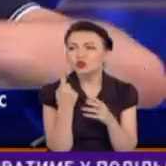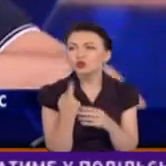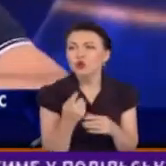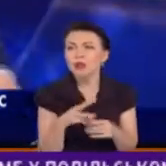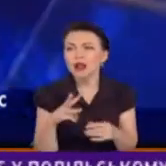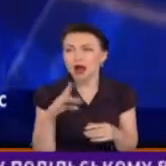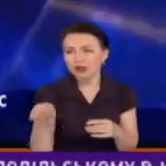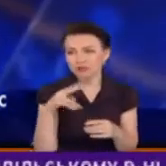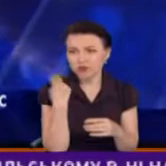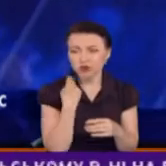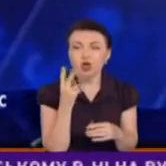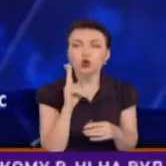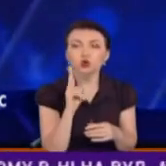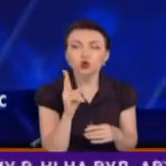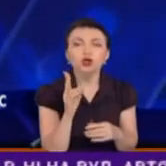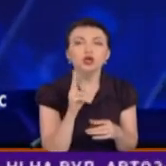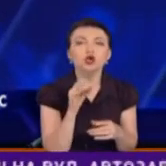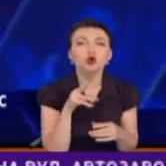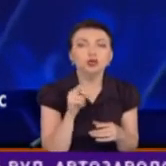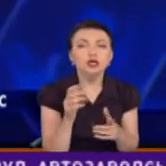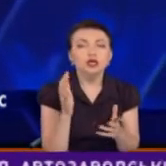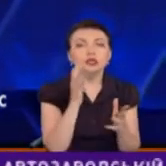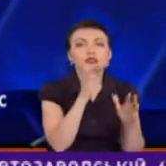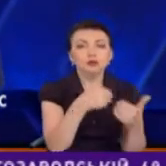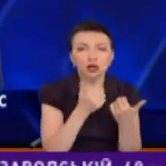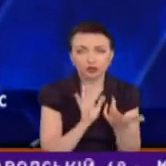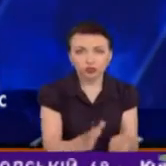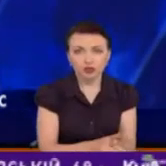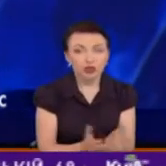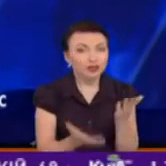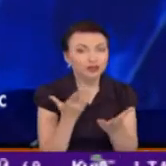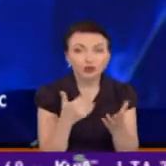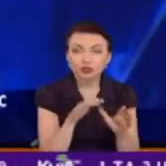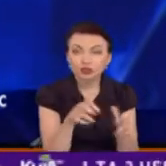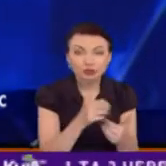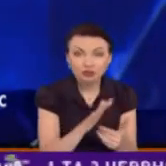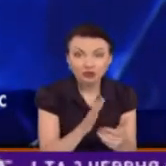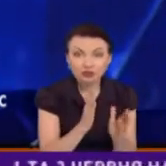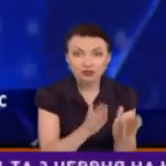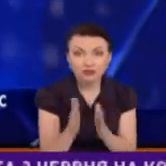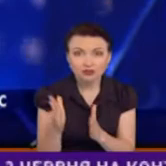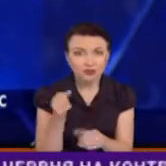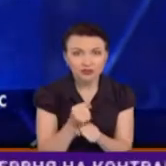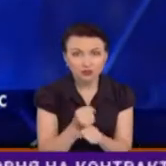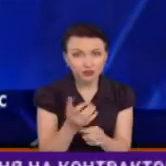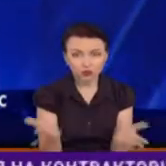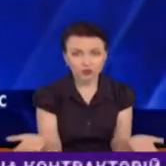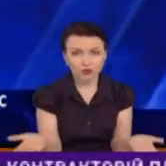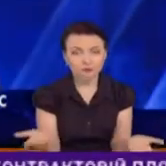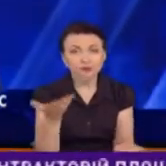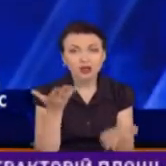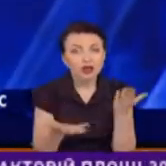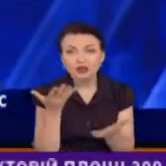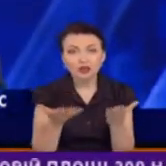боргів. Хто і коли у кого буде забирати щось? Бо якщо не забирати, система ж, ну, не запрацює, розумієте? Якщо